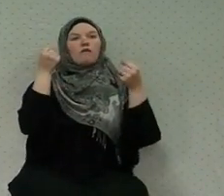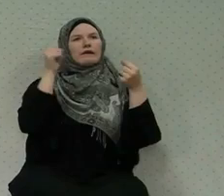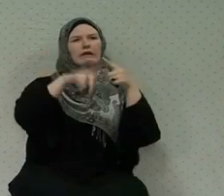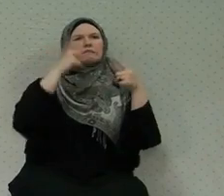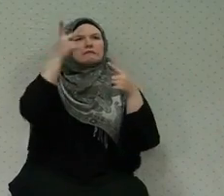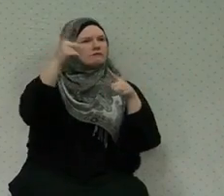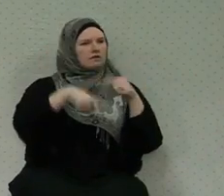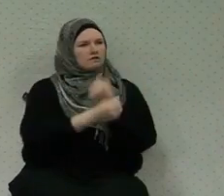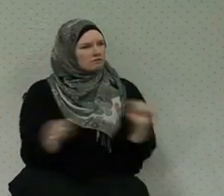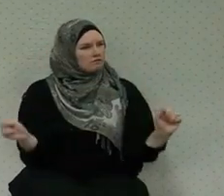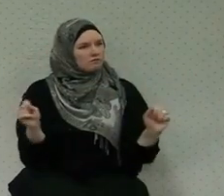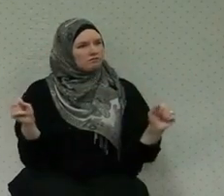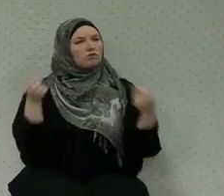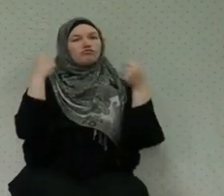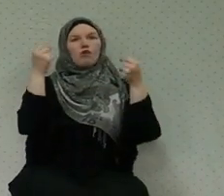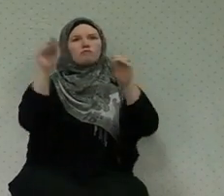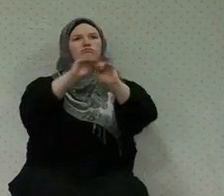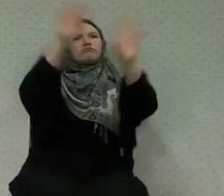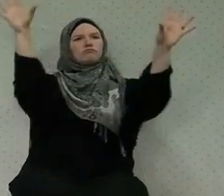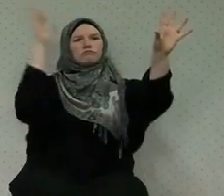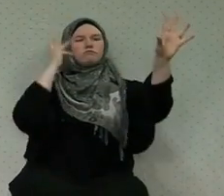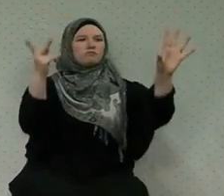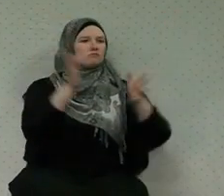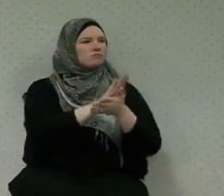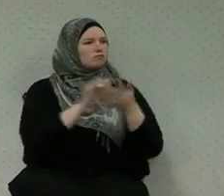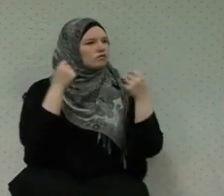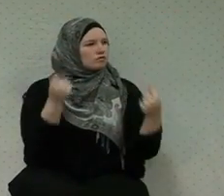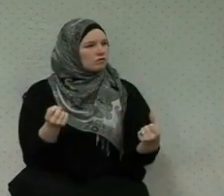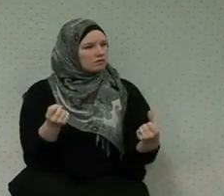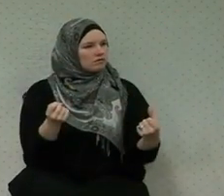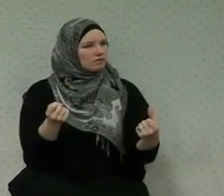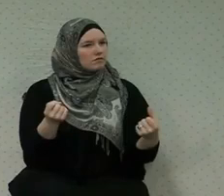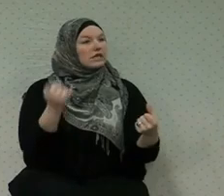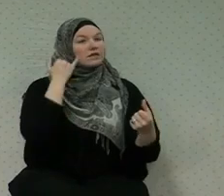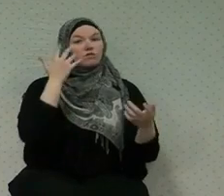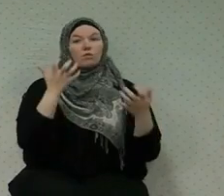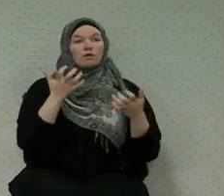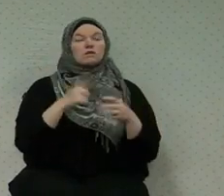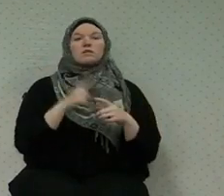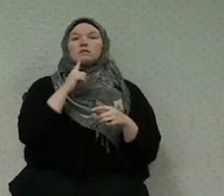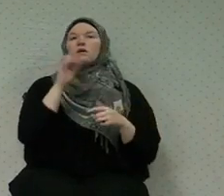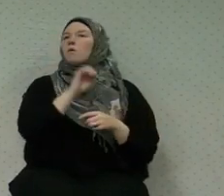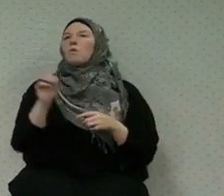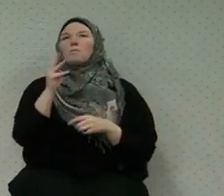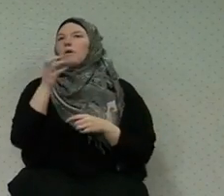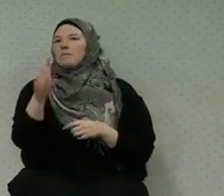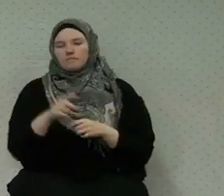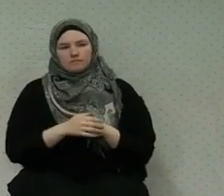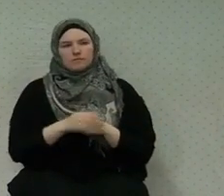The Quran says, قُلْ هَذِهِ سَبِيلِي. Say, O Muhammad. Say, O